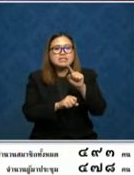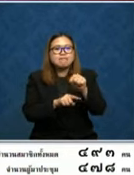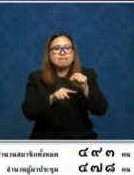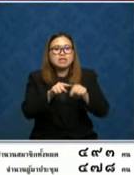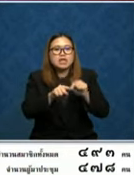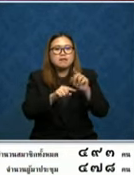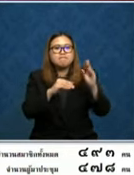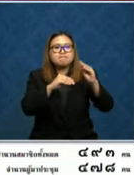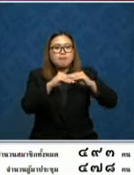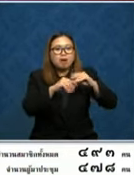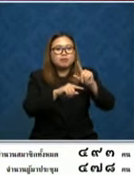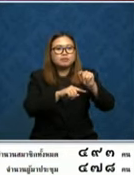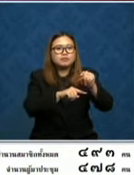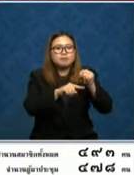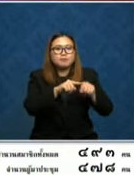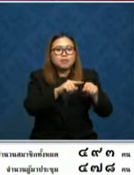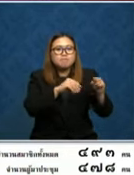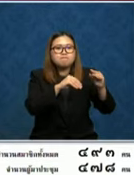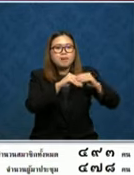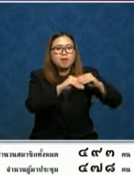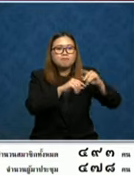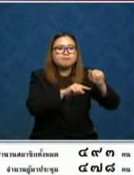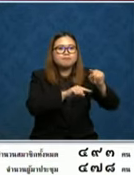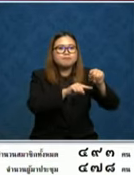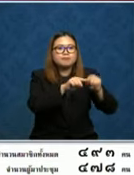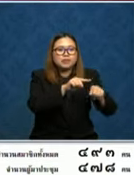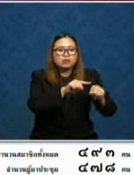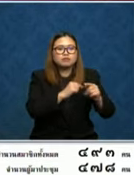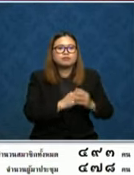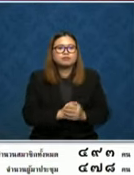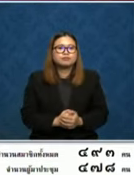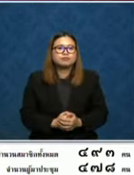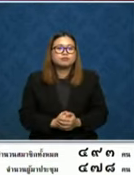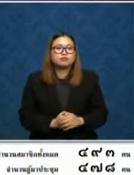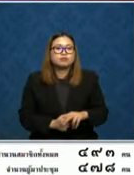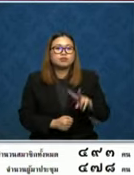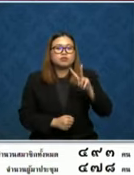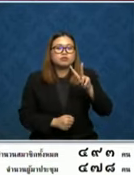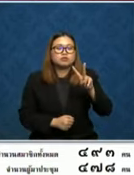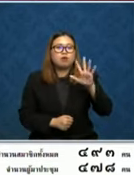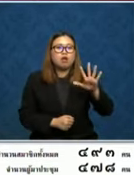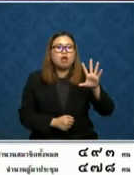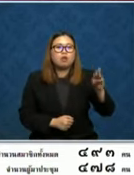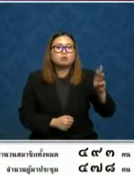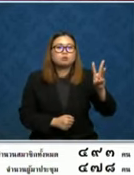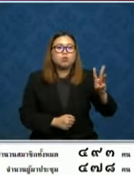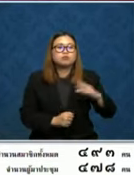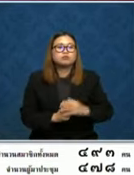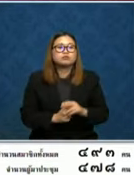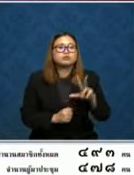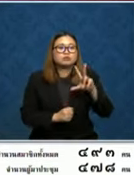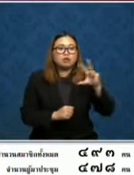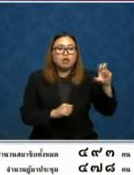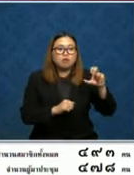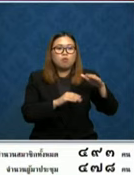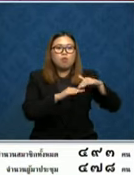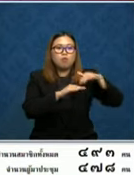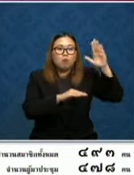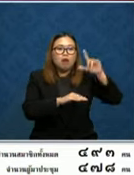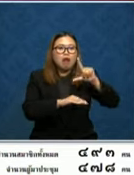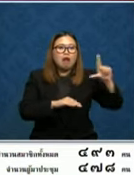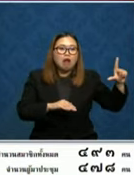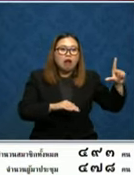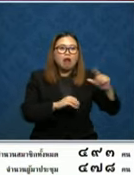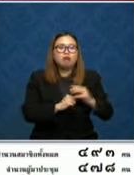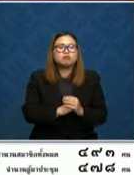จากงบประมาณการก่อสร้างในปี2566ที่ตั้งไว้ที่391ล้านกว่าบาทโดยคณะกรรมการ